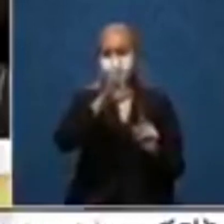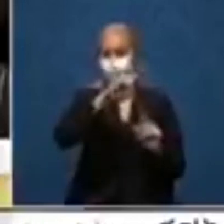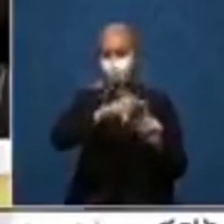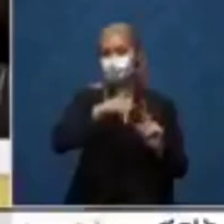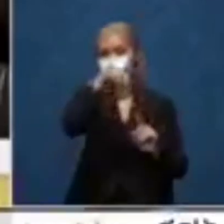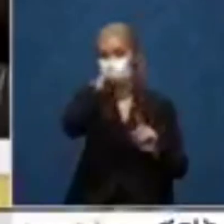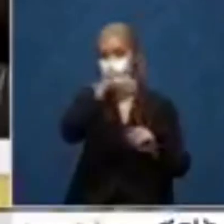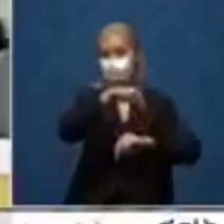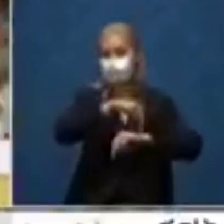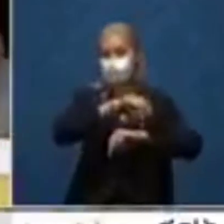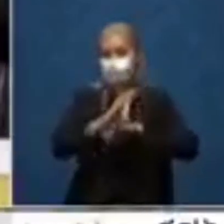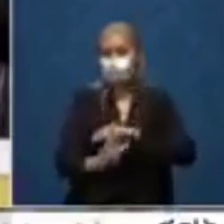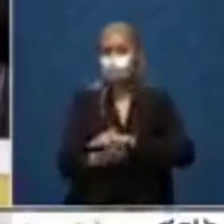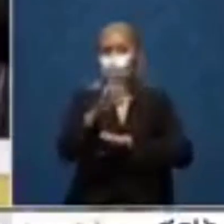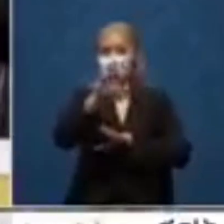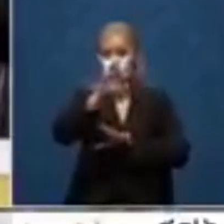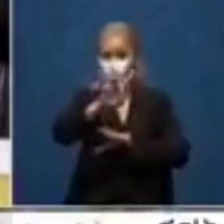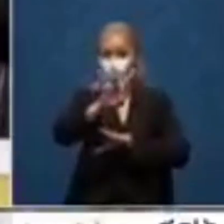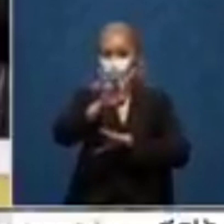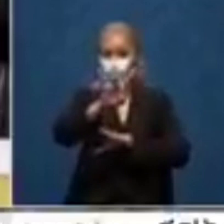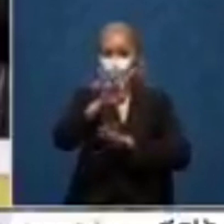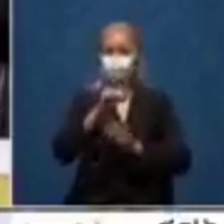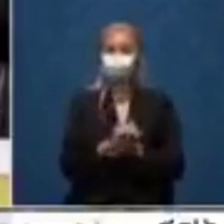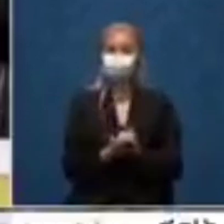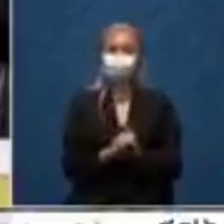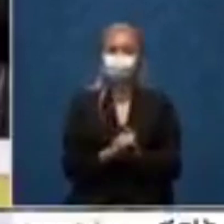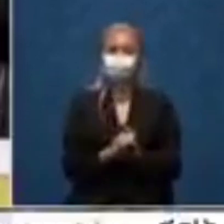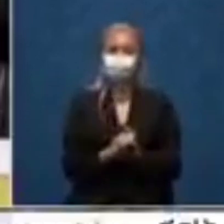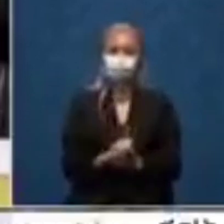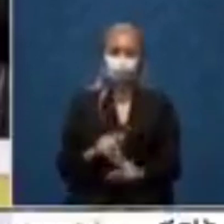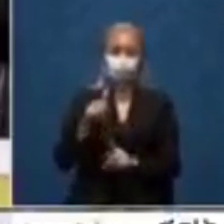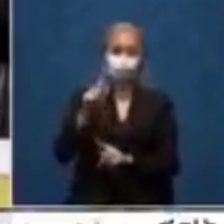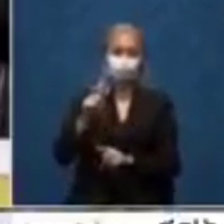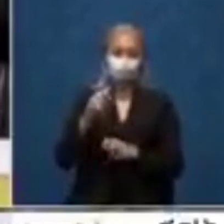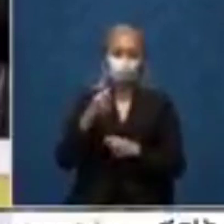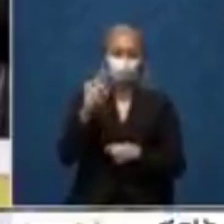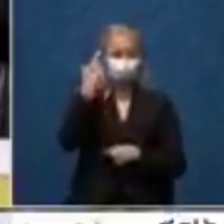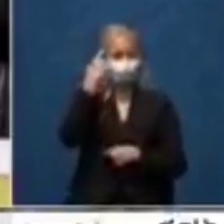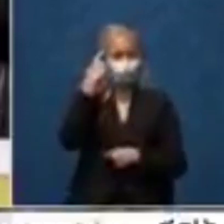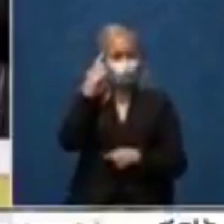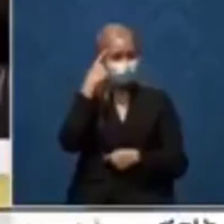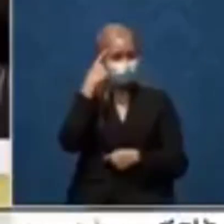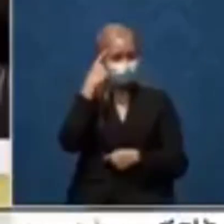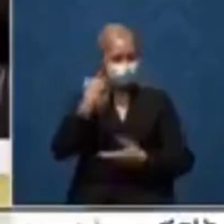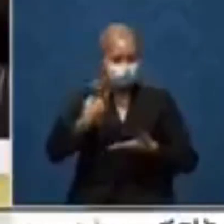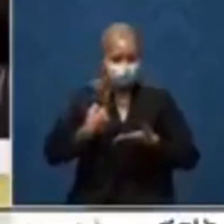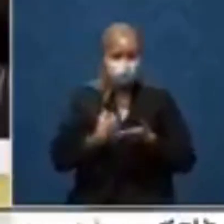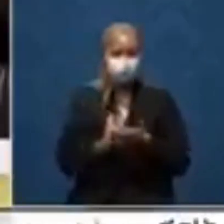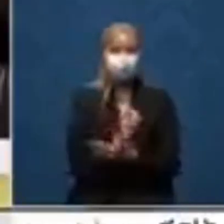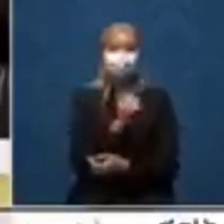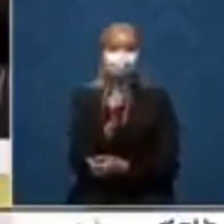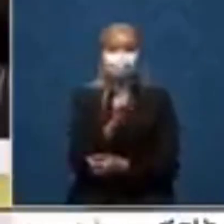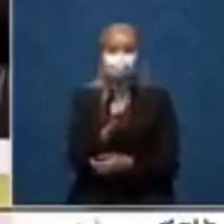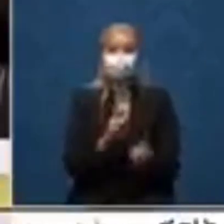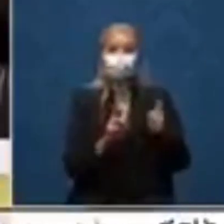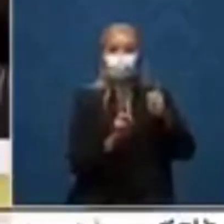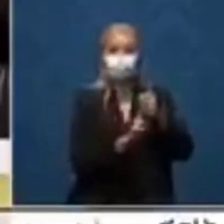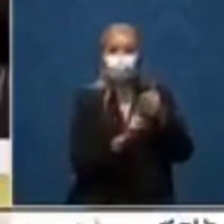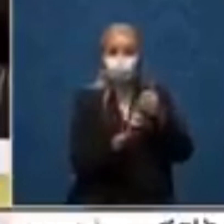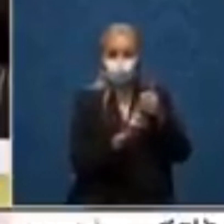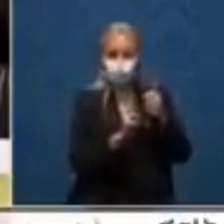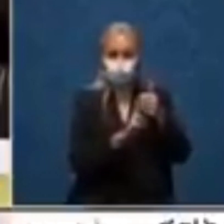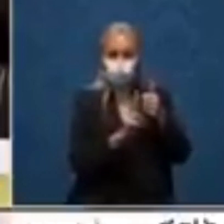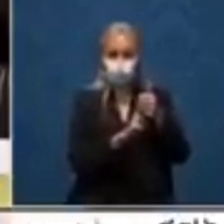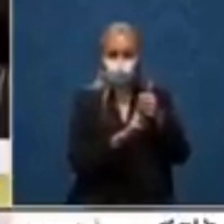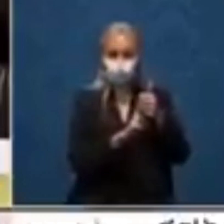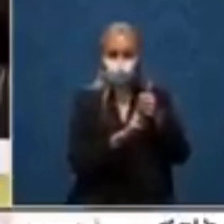มาณ 8:30 นะคะนอกจากการตอบคำถามที่น่าผิดหวังของคนระดับรองนายกรัฐมนตรีคุณพลเ